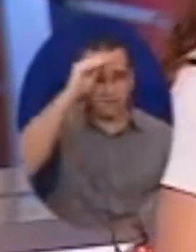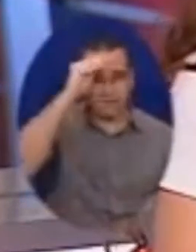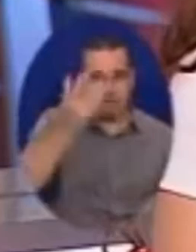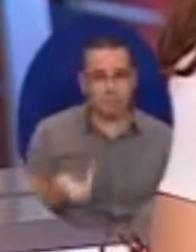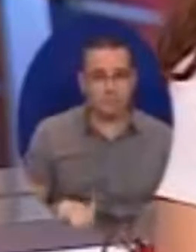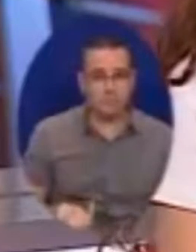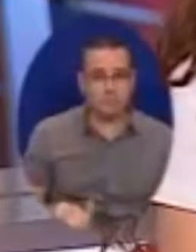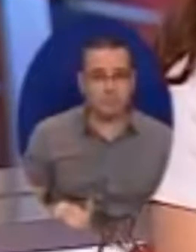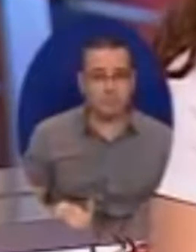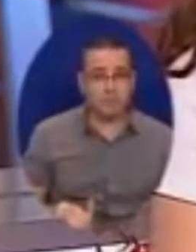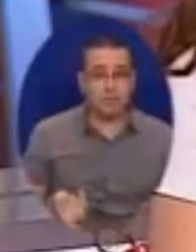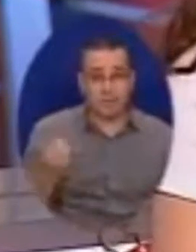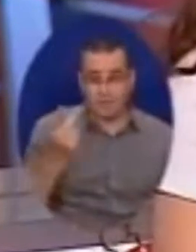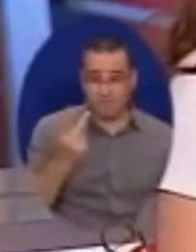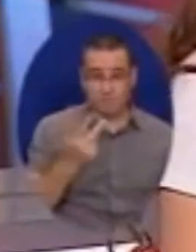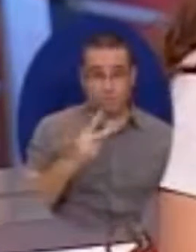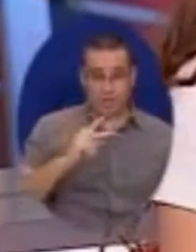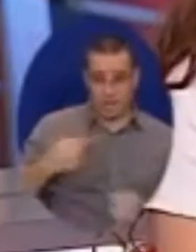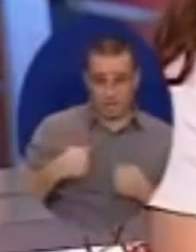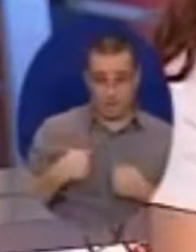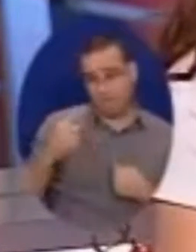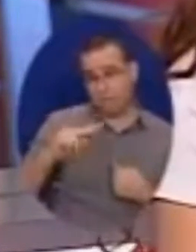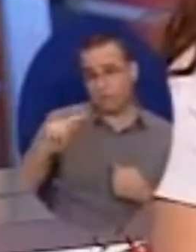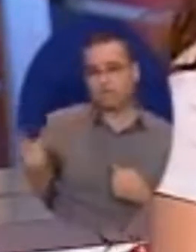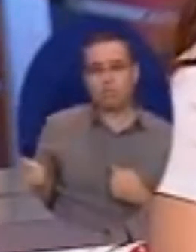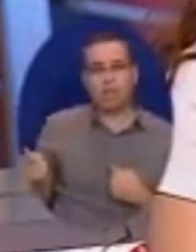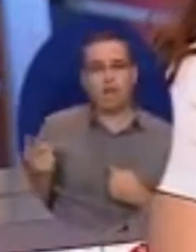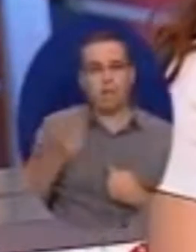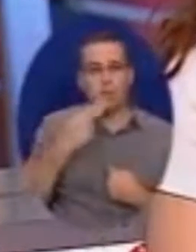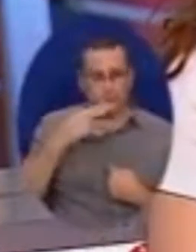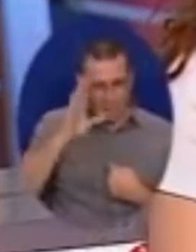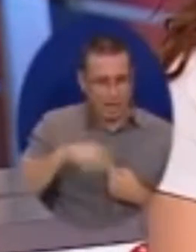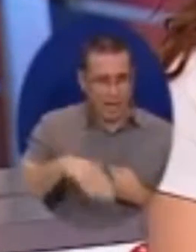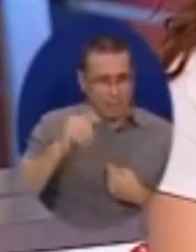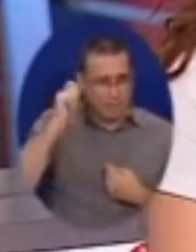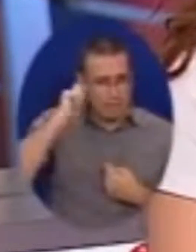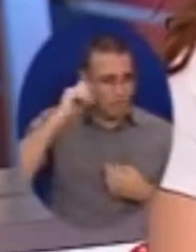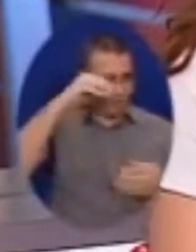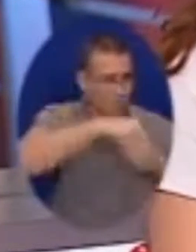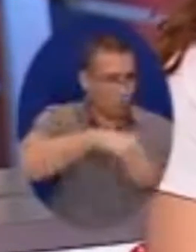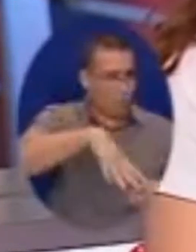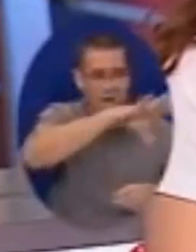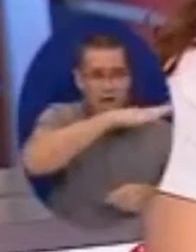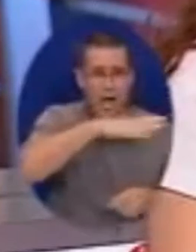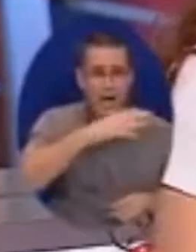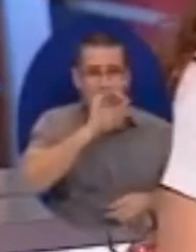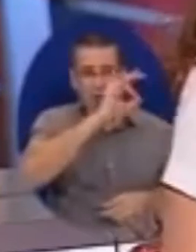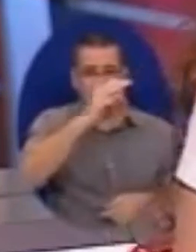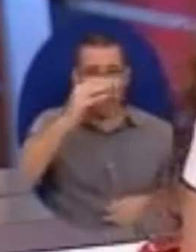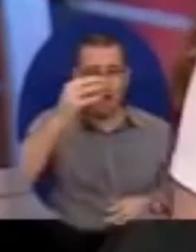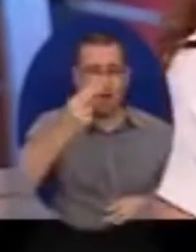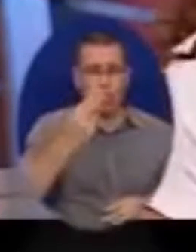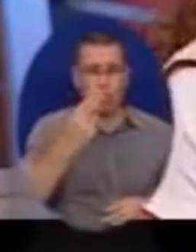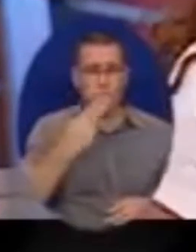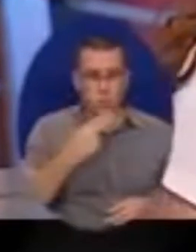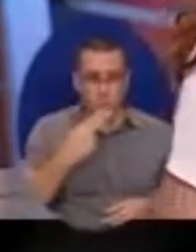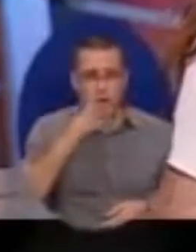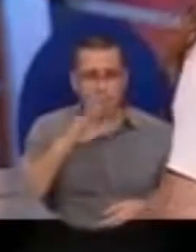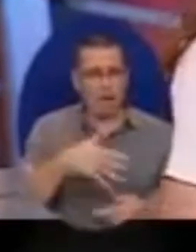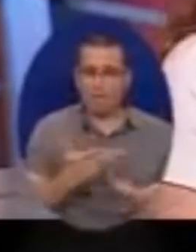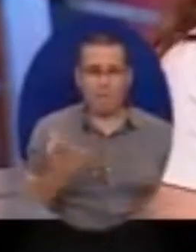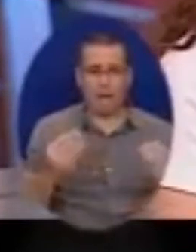גברים, והשנייה יהודיה, כאילו זה גם במגזר היהודי, זה לאו דווקא ערבי. נכון, זה עניין מגדרי, נכון. מקצועות ההנדסה